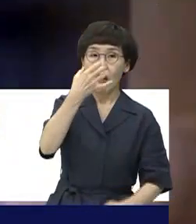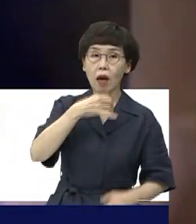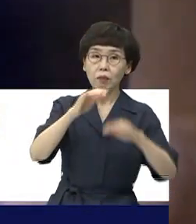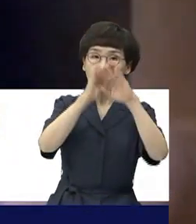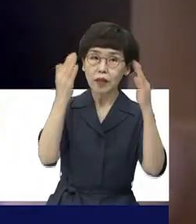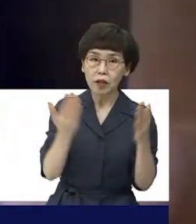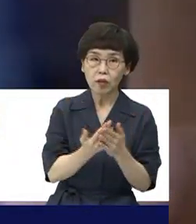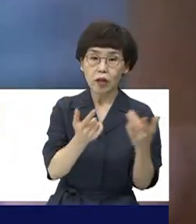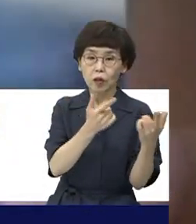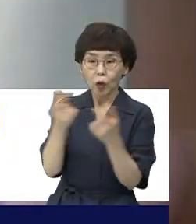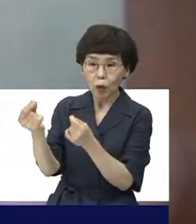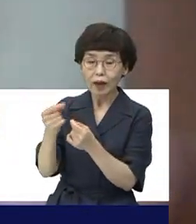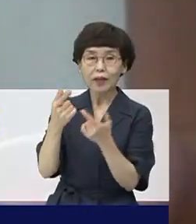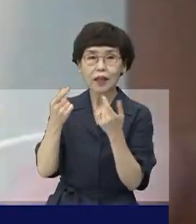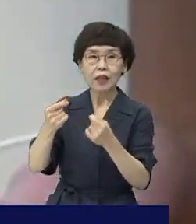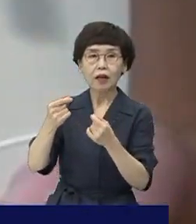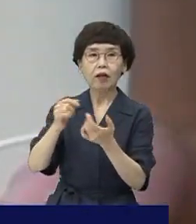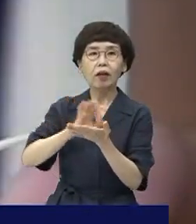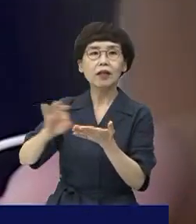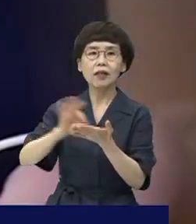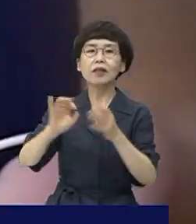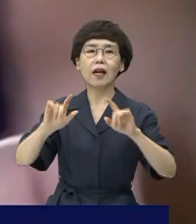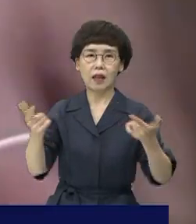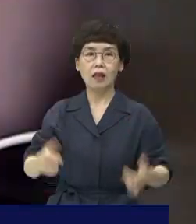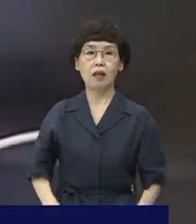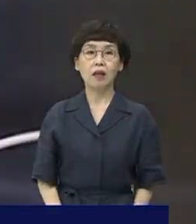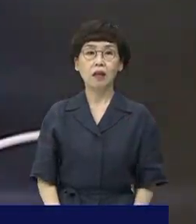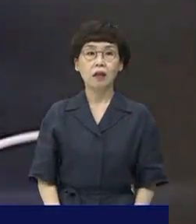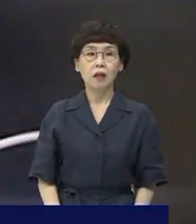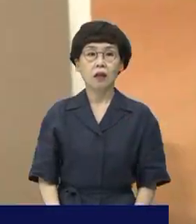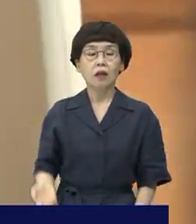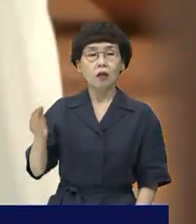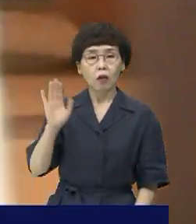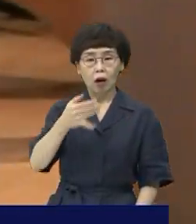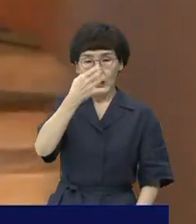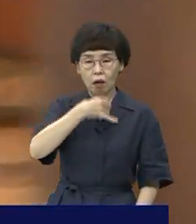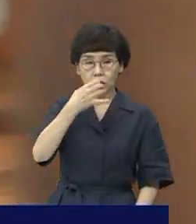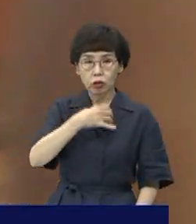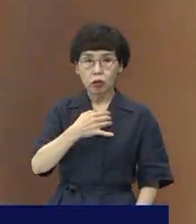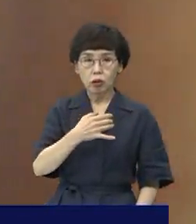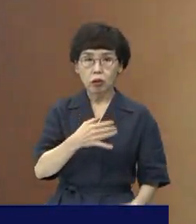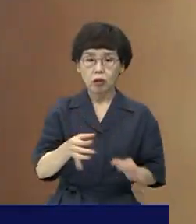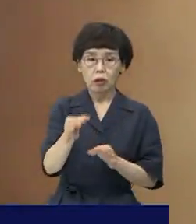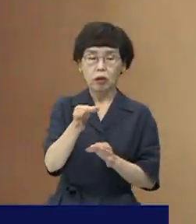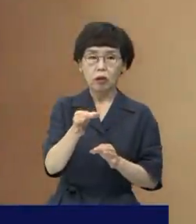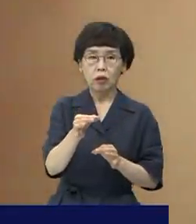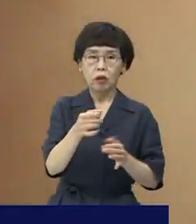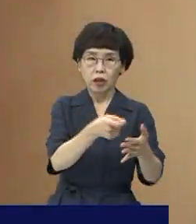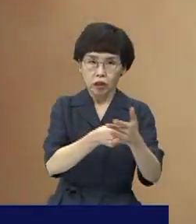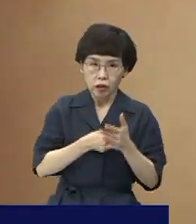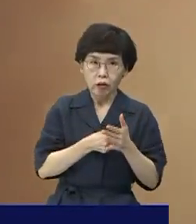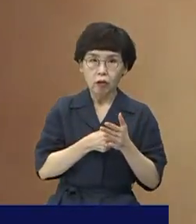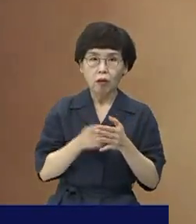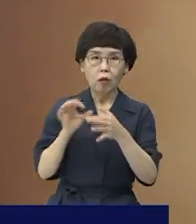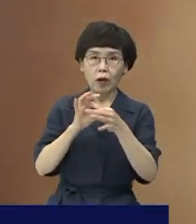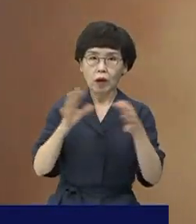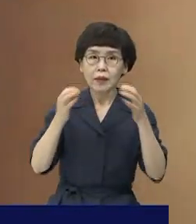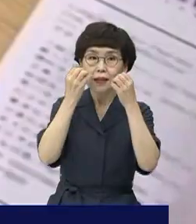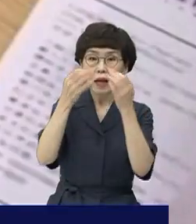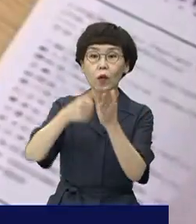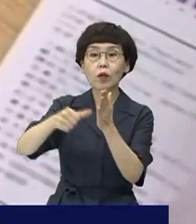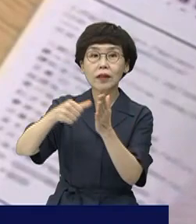전체에 적용되는 방침은 아닌 것으로 알려졌습니다. 하지만 애플은 긴축 경영과는 관계없이